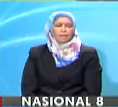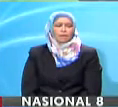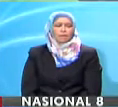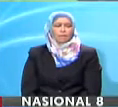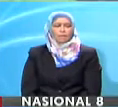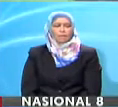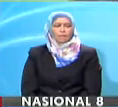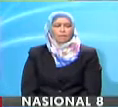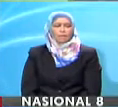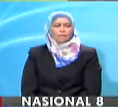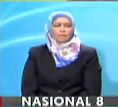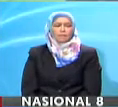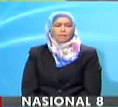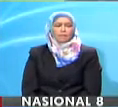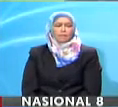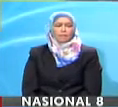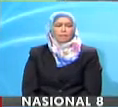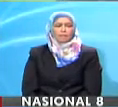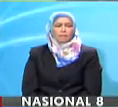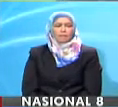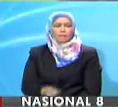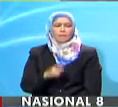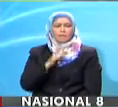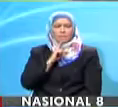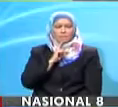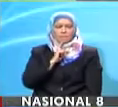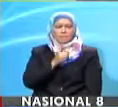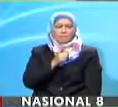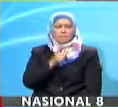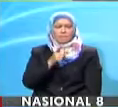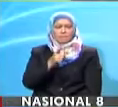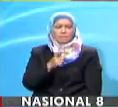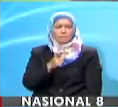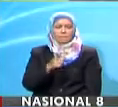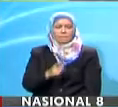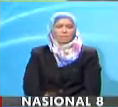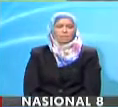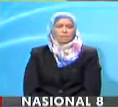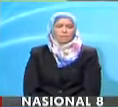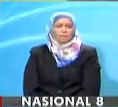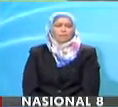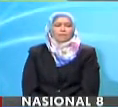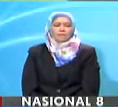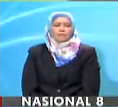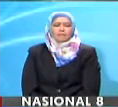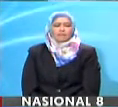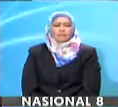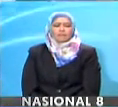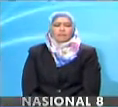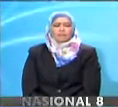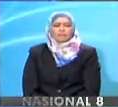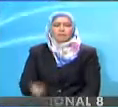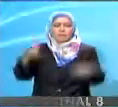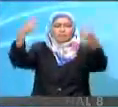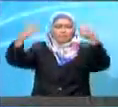and I can enjoy this game, so I'm very happy. I have to say thank you for everybody in Malaysia.